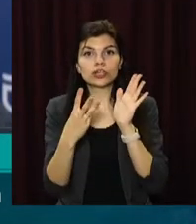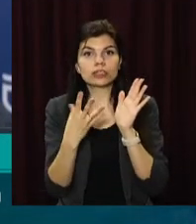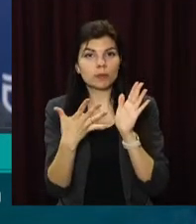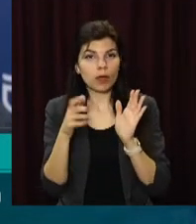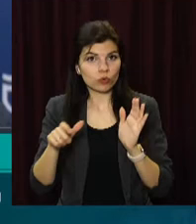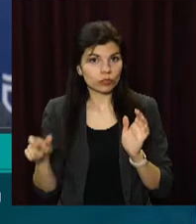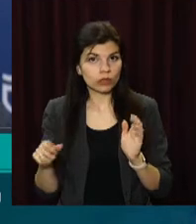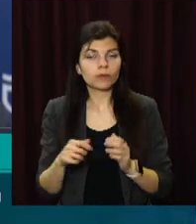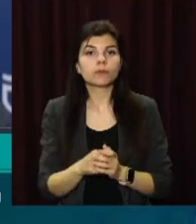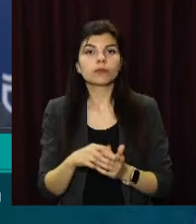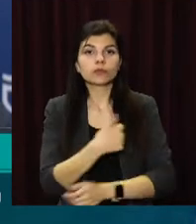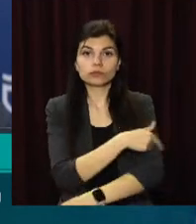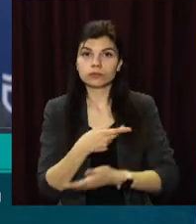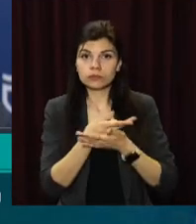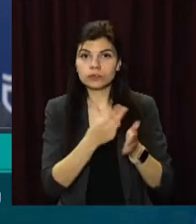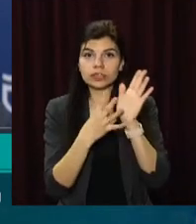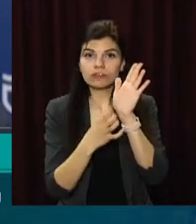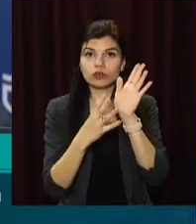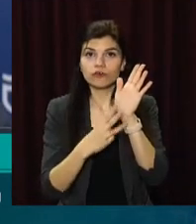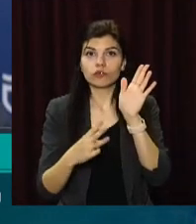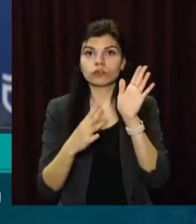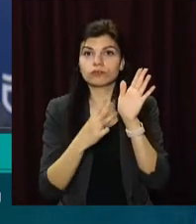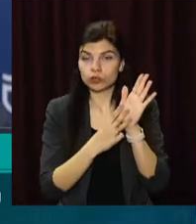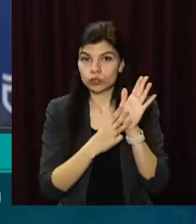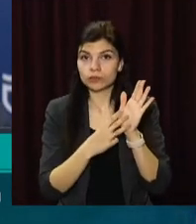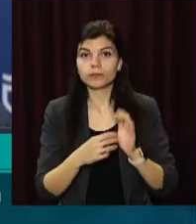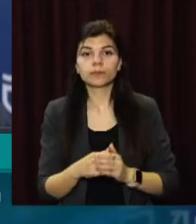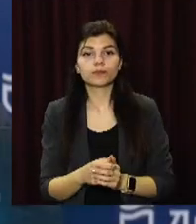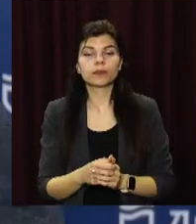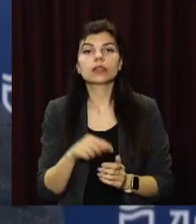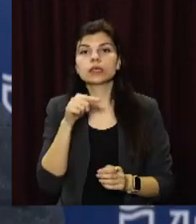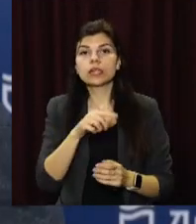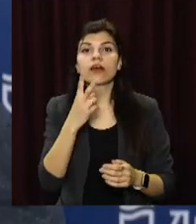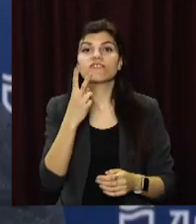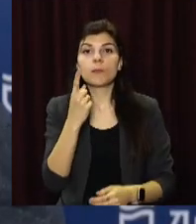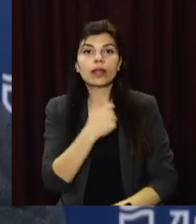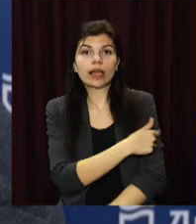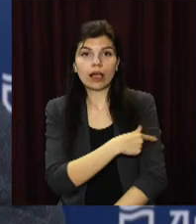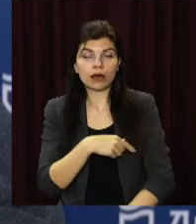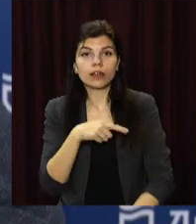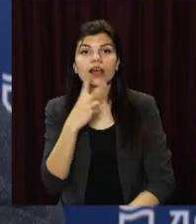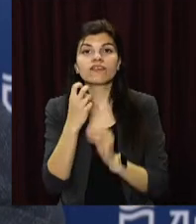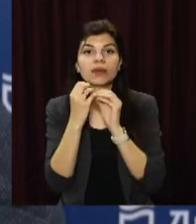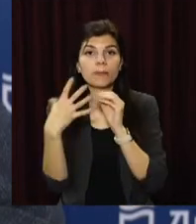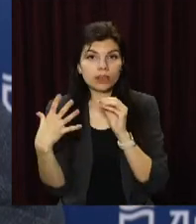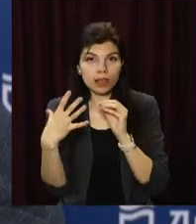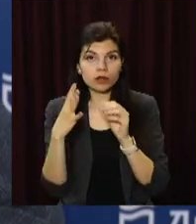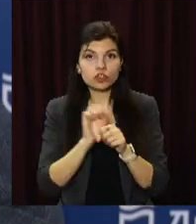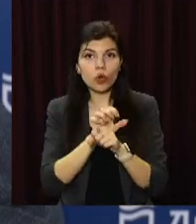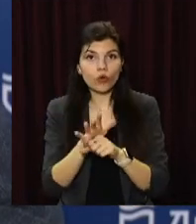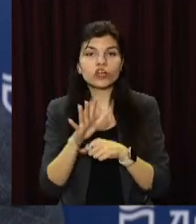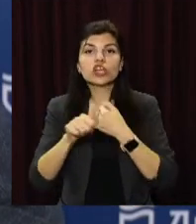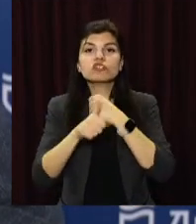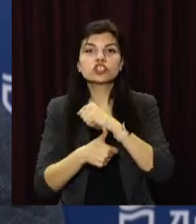5635 пацієнтів, в стаціонарі 988 пацієнтів. З них в 21-й лікарні 215 пацієнтів з ковід,